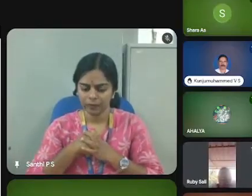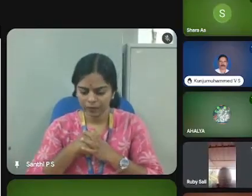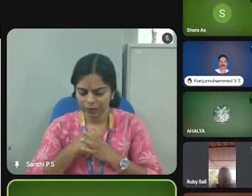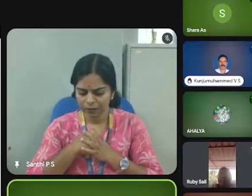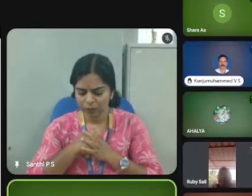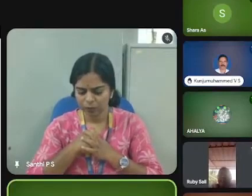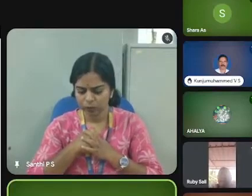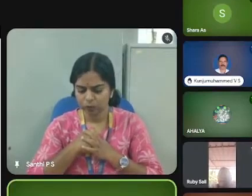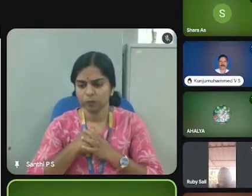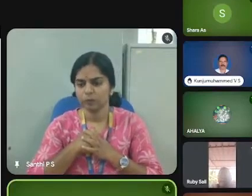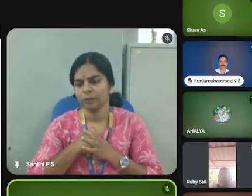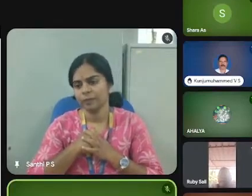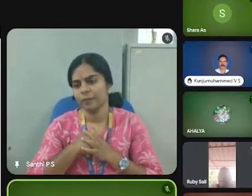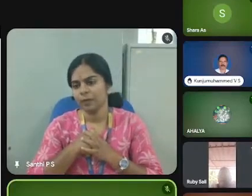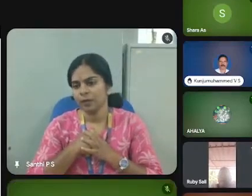ഓക്കെ മാം, താങ്ക് യു.